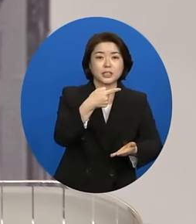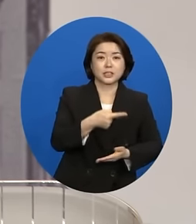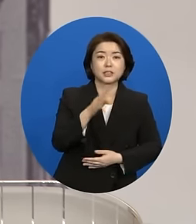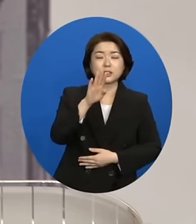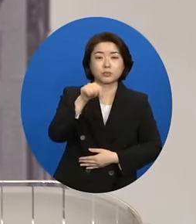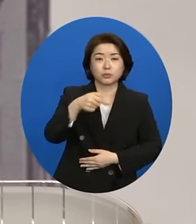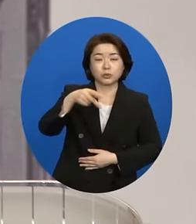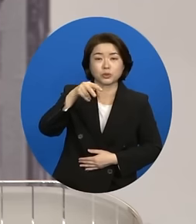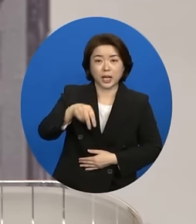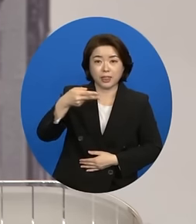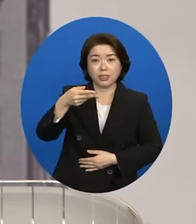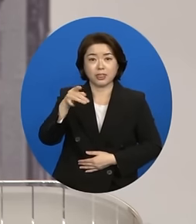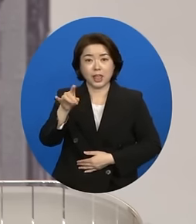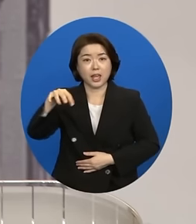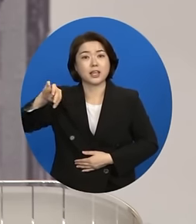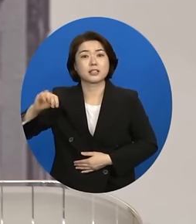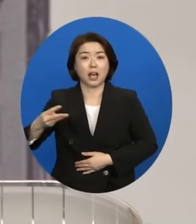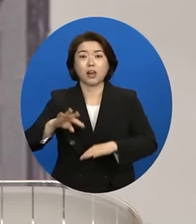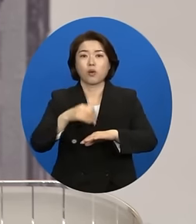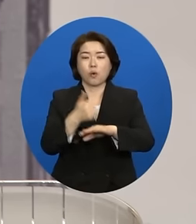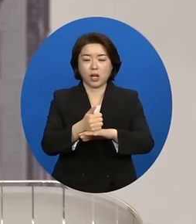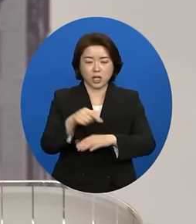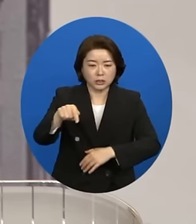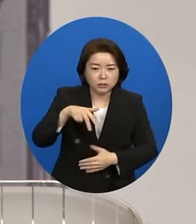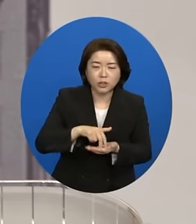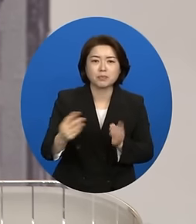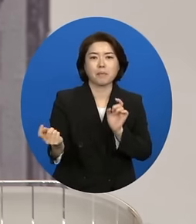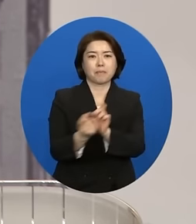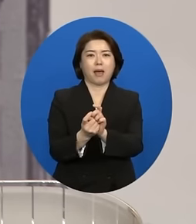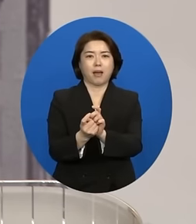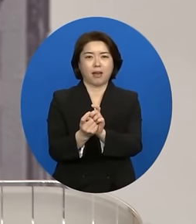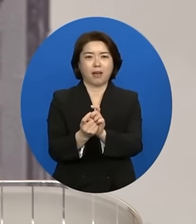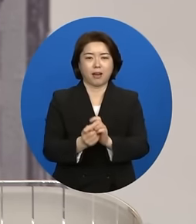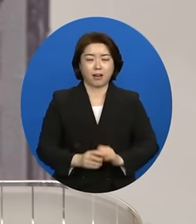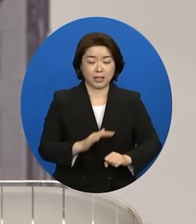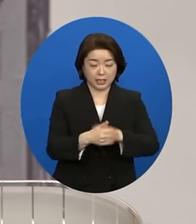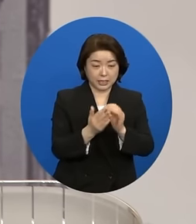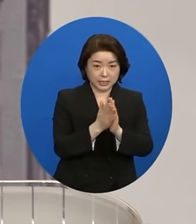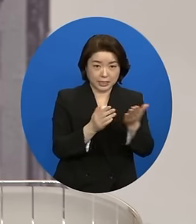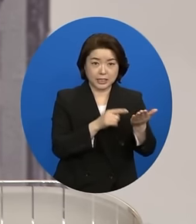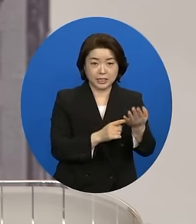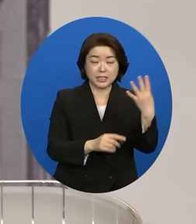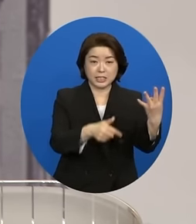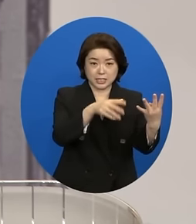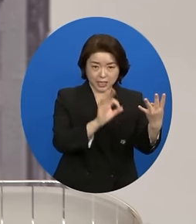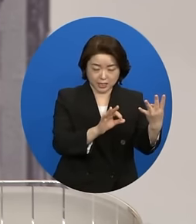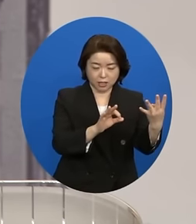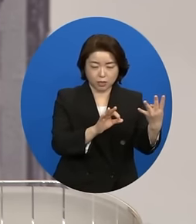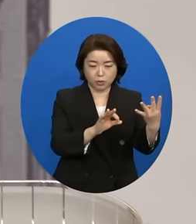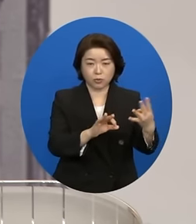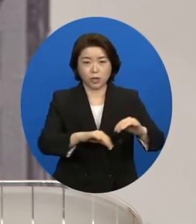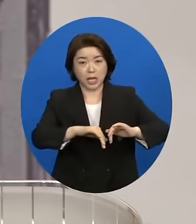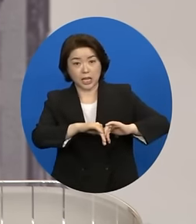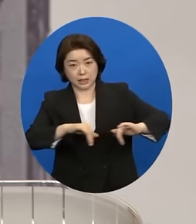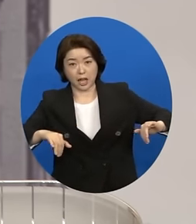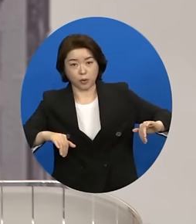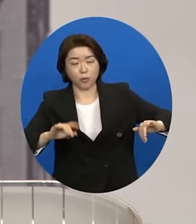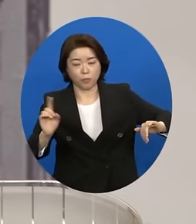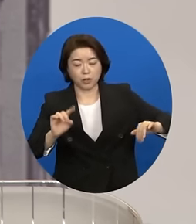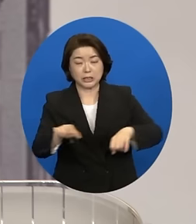그런 형편에 처해 있었습니다. 이 본문 4장은요 다른 장과 굉장히 독특한 장인데